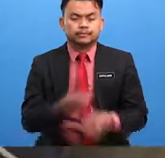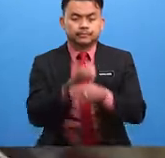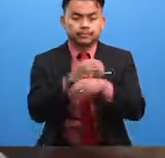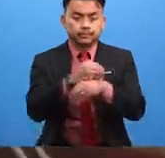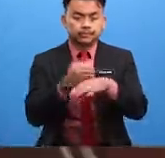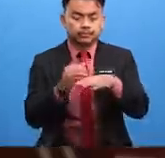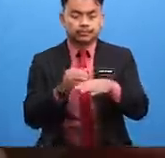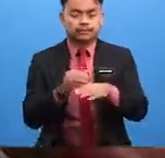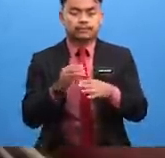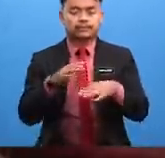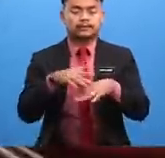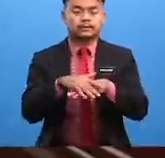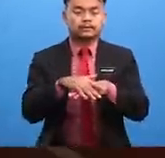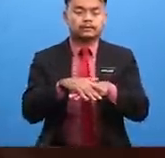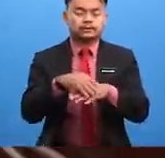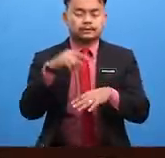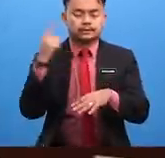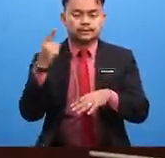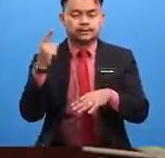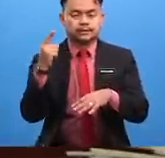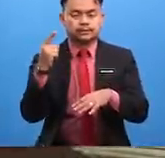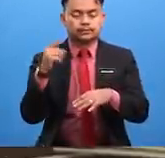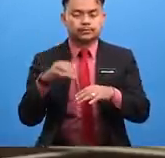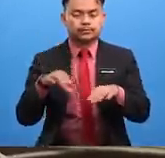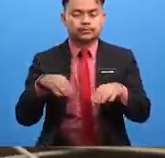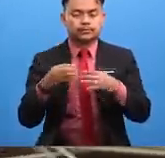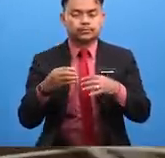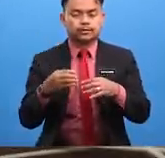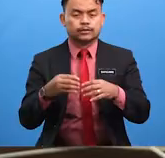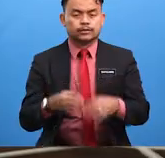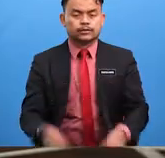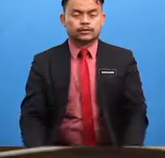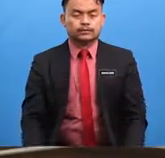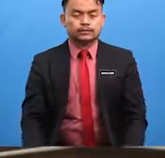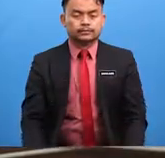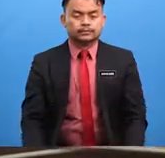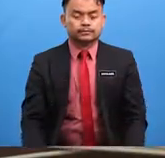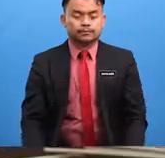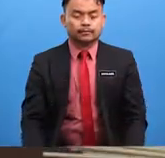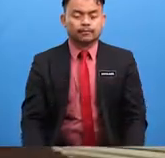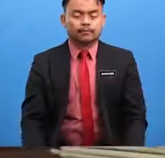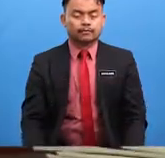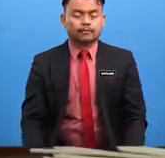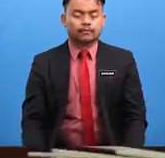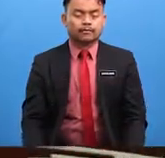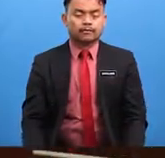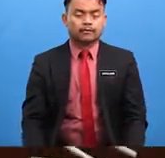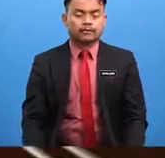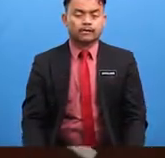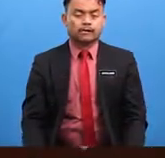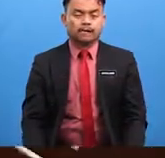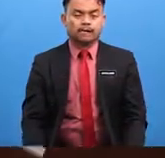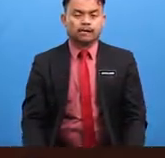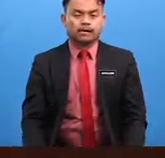Pembentukan anyaman selari dilakukan dengan teknik pintal arah sehala berturut-turut akan menghasilkan anyaman 2 selari.